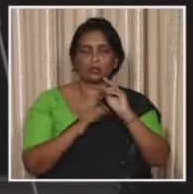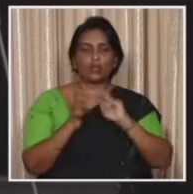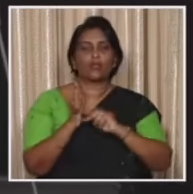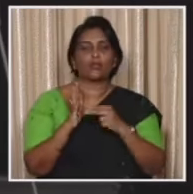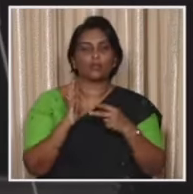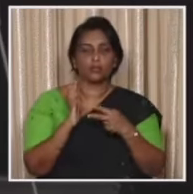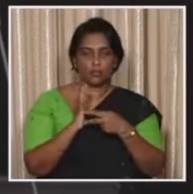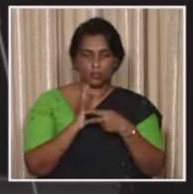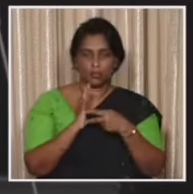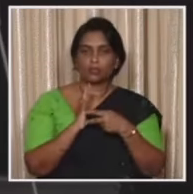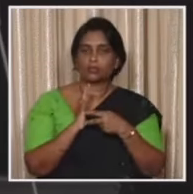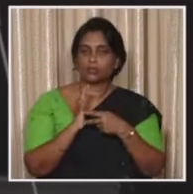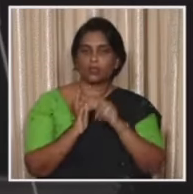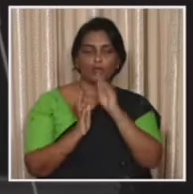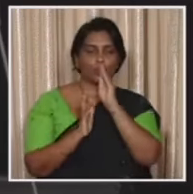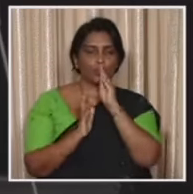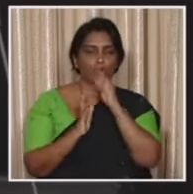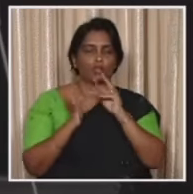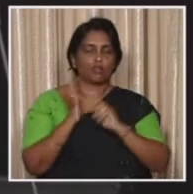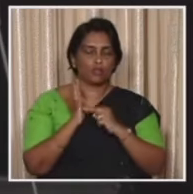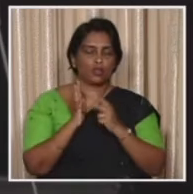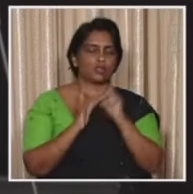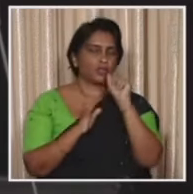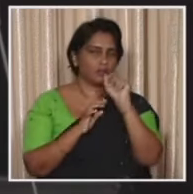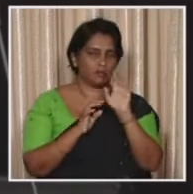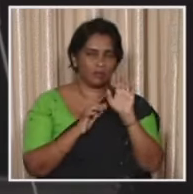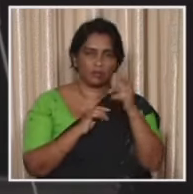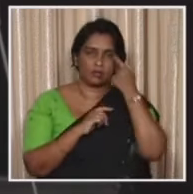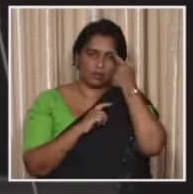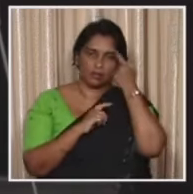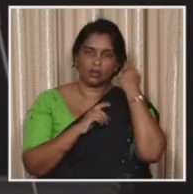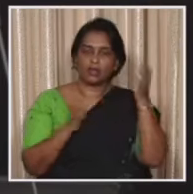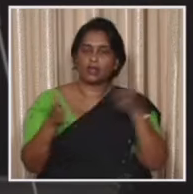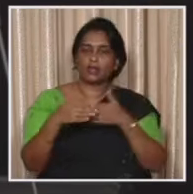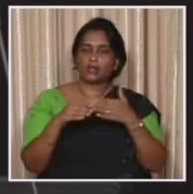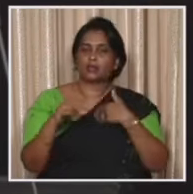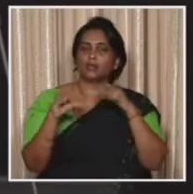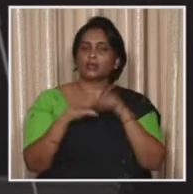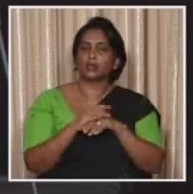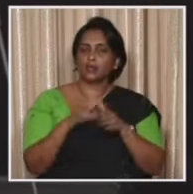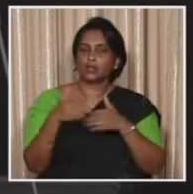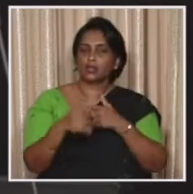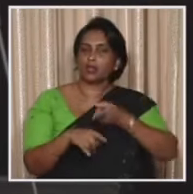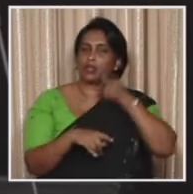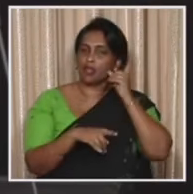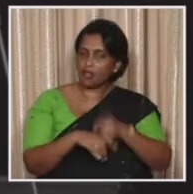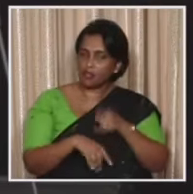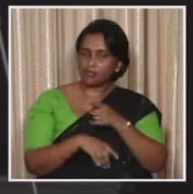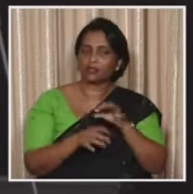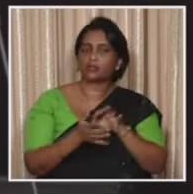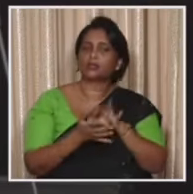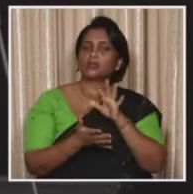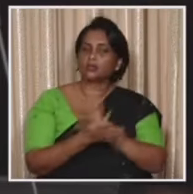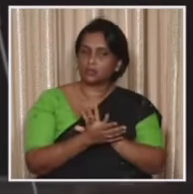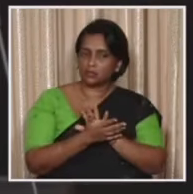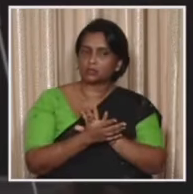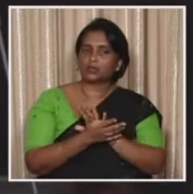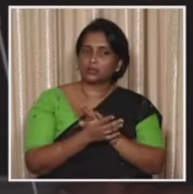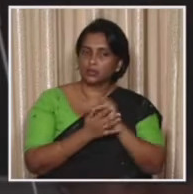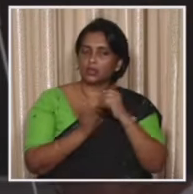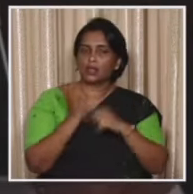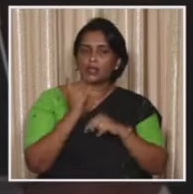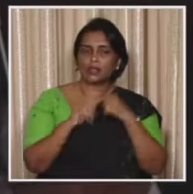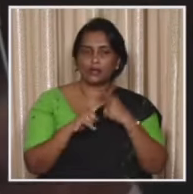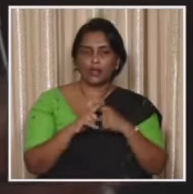ව්‍යාපෘති නම් ව්‍යාපෘති වර්ගයක් තියෙනවා. ඒවා කැබිනට් එකට ගිහිල්ලා කැබිනට් එකේ අනුමැතිය යටතේ ඒ වගේම යම් යම් බදු